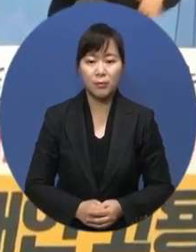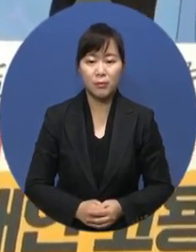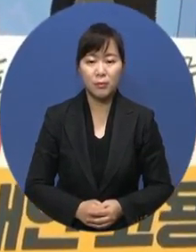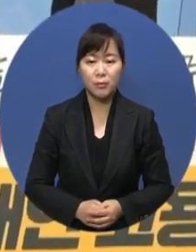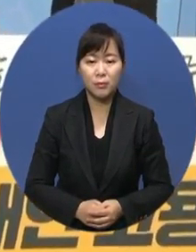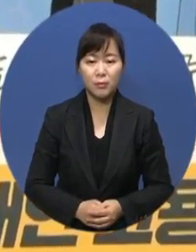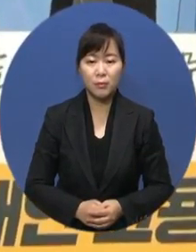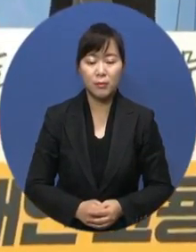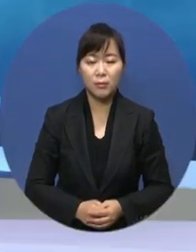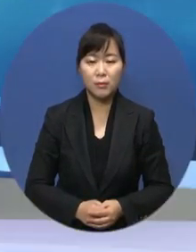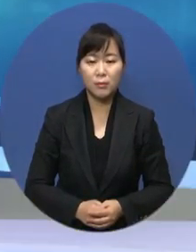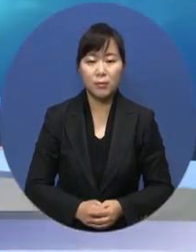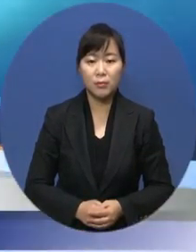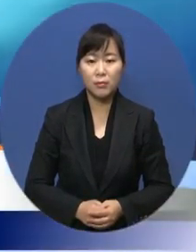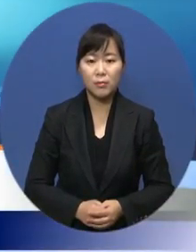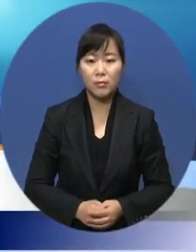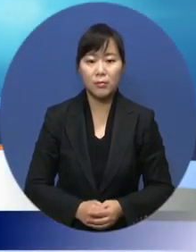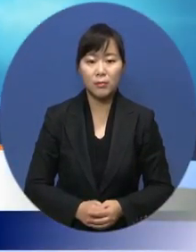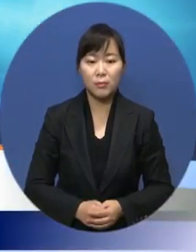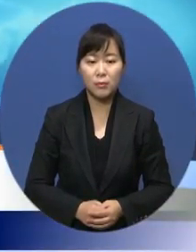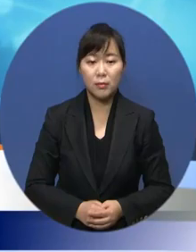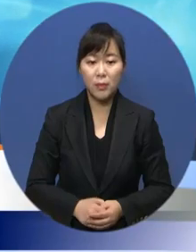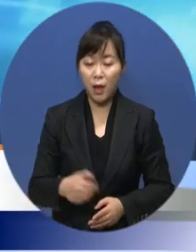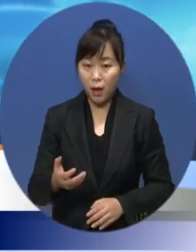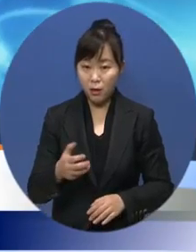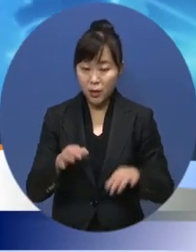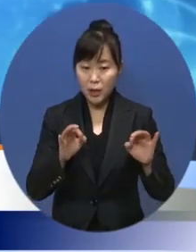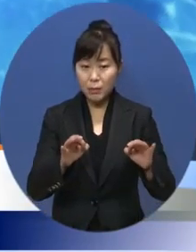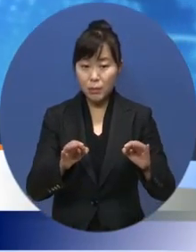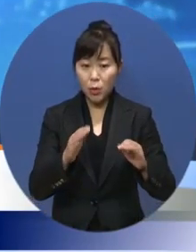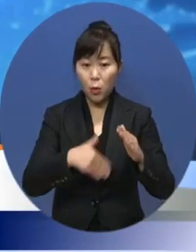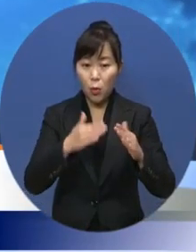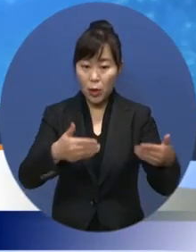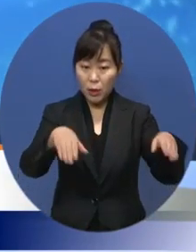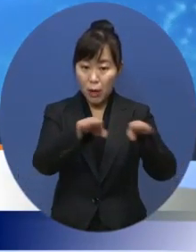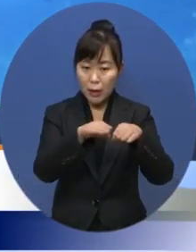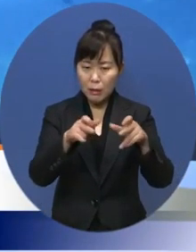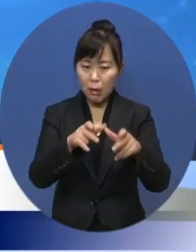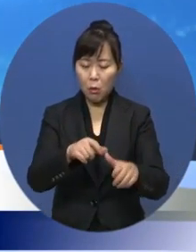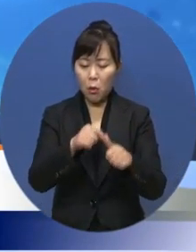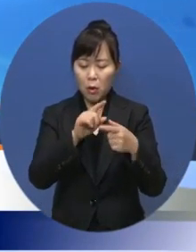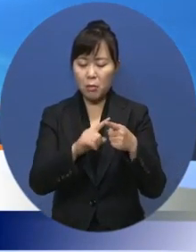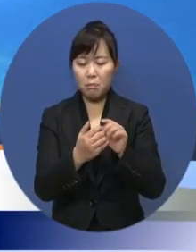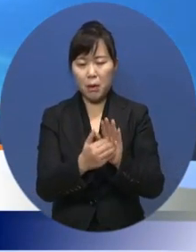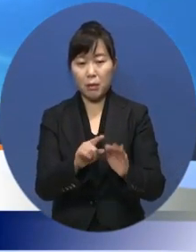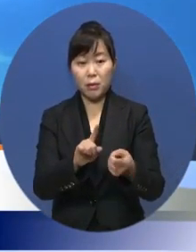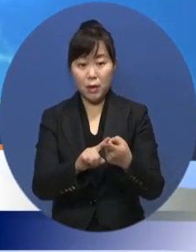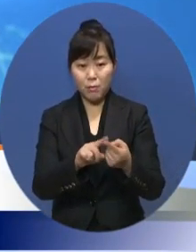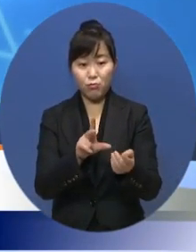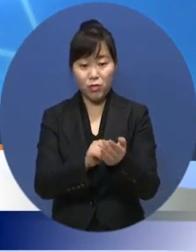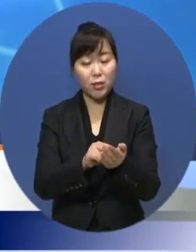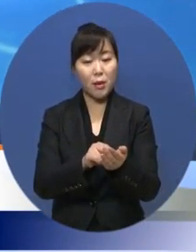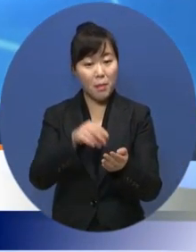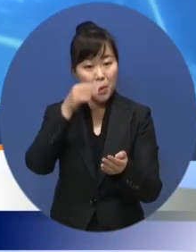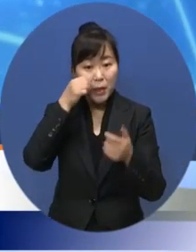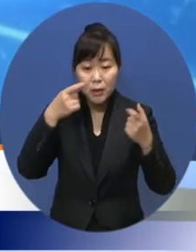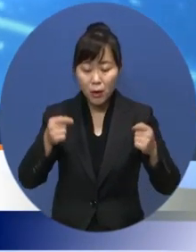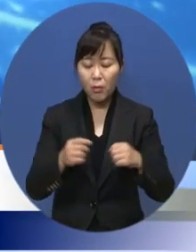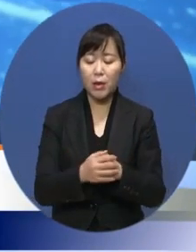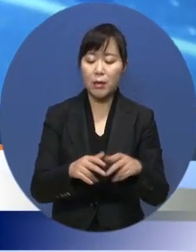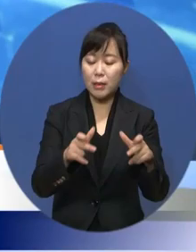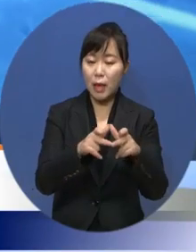서정량입니다. 앞서 금융공공기관의 장애인 고용 기피에 대한 문제점을 짚어봤는데요. 이에